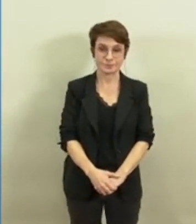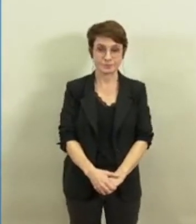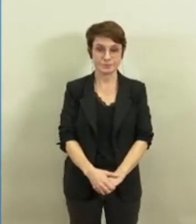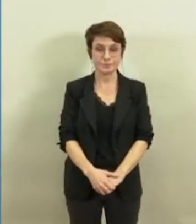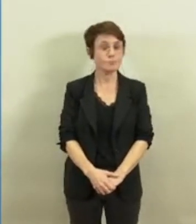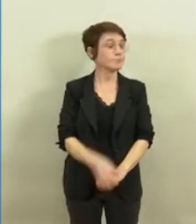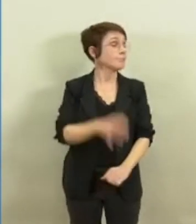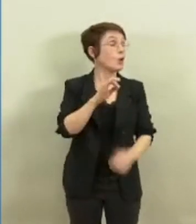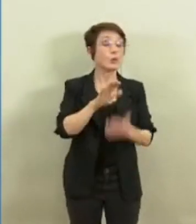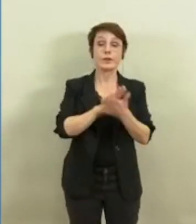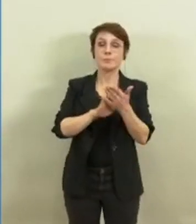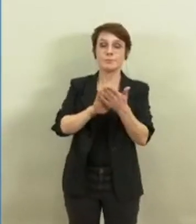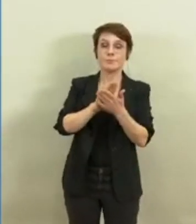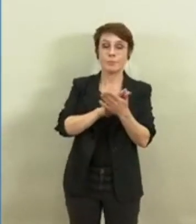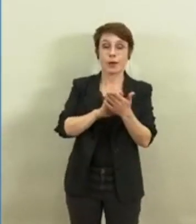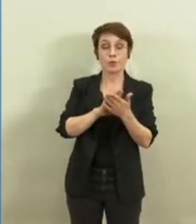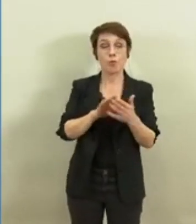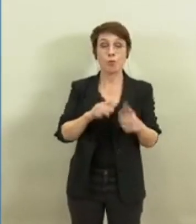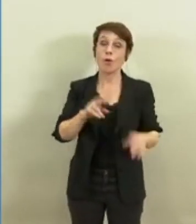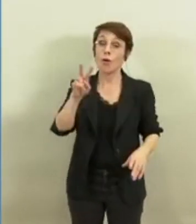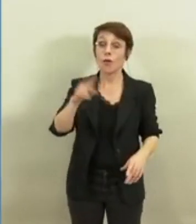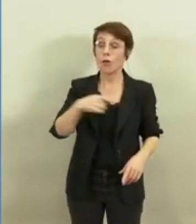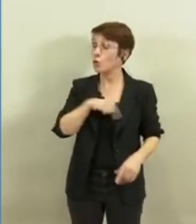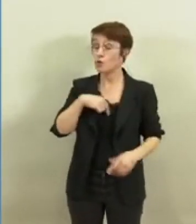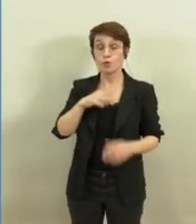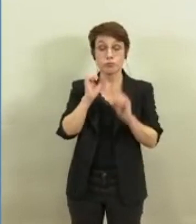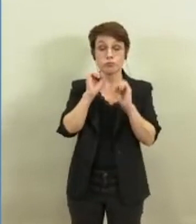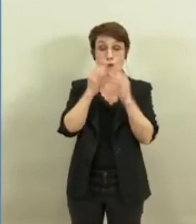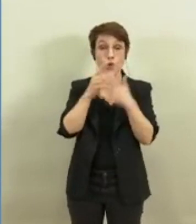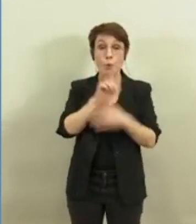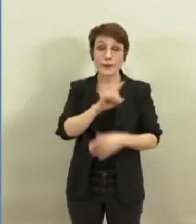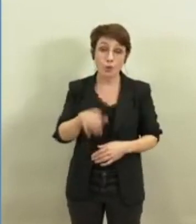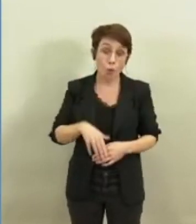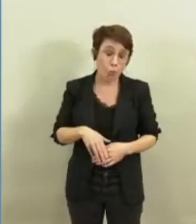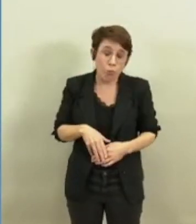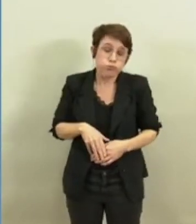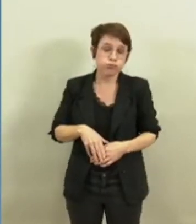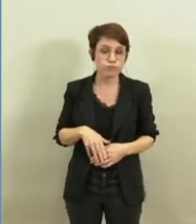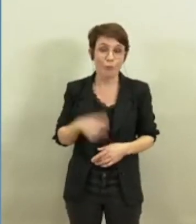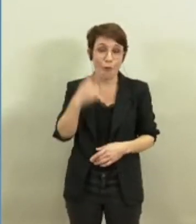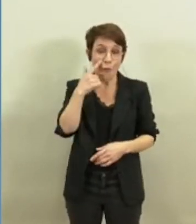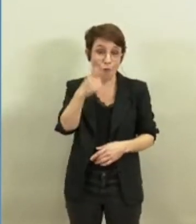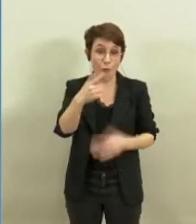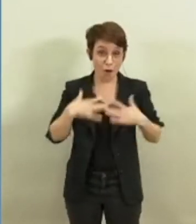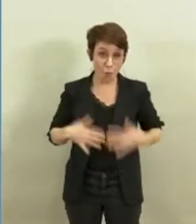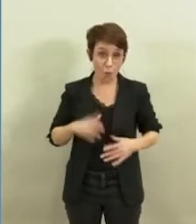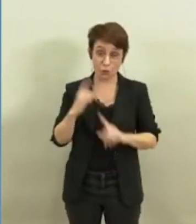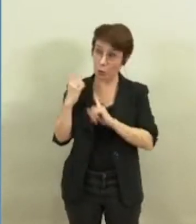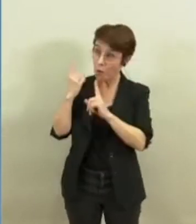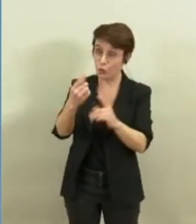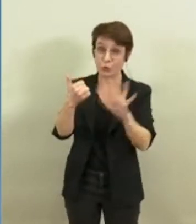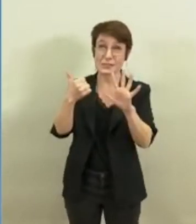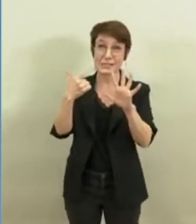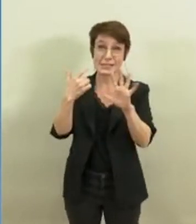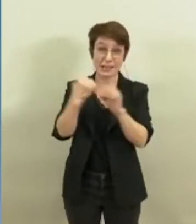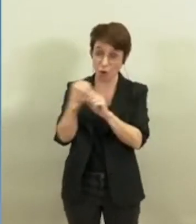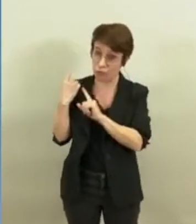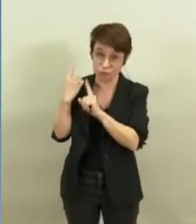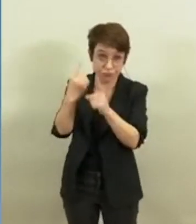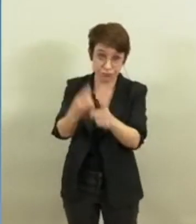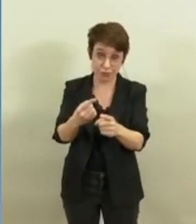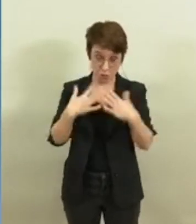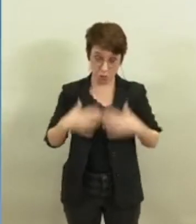Oui, pardon. Nous, ça ne nous étonne pas, ça ne nous surprend pas, parce qu'on a bien compris, à vous voir agir depuis 6 ou 7 ans maintenant que vous êtes à la tête de la